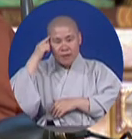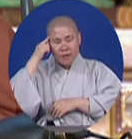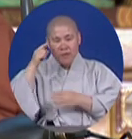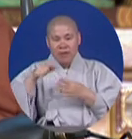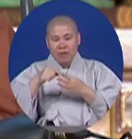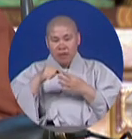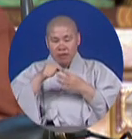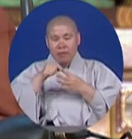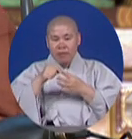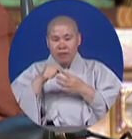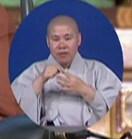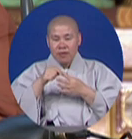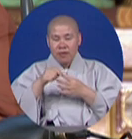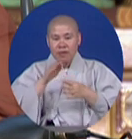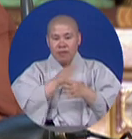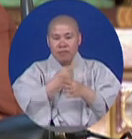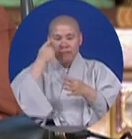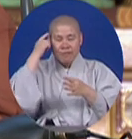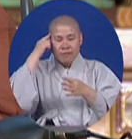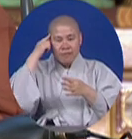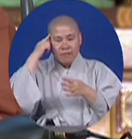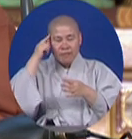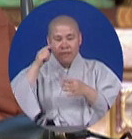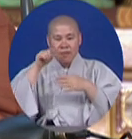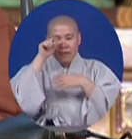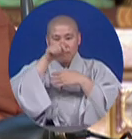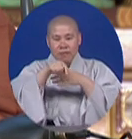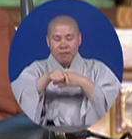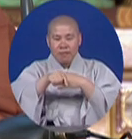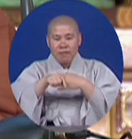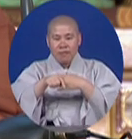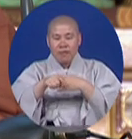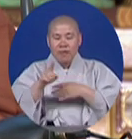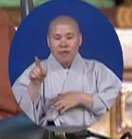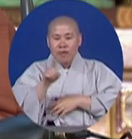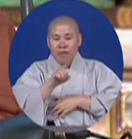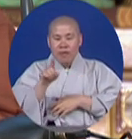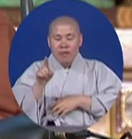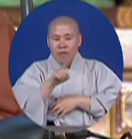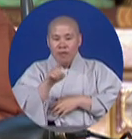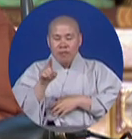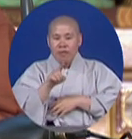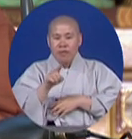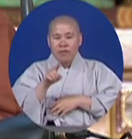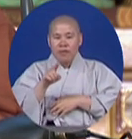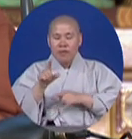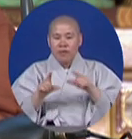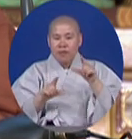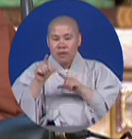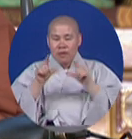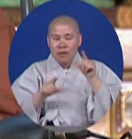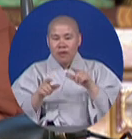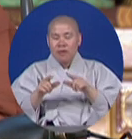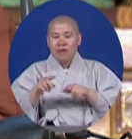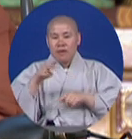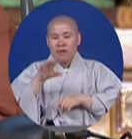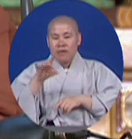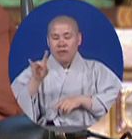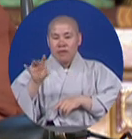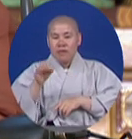첫째 망상은 이제 밖으로 모든 색성, 향미, 촉법 좋게 보이는 걸